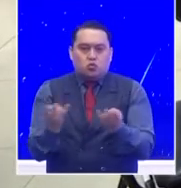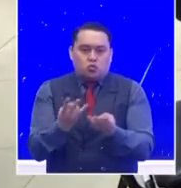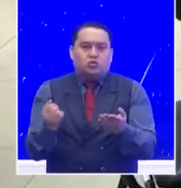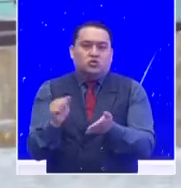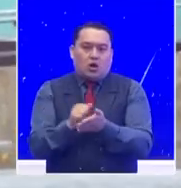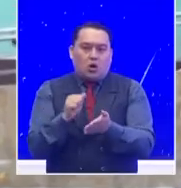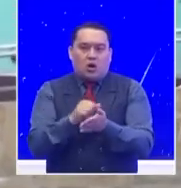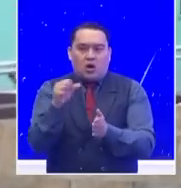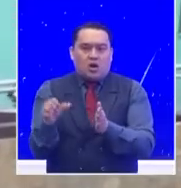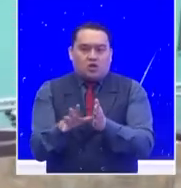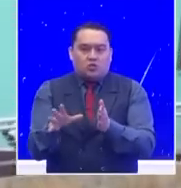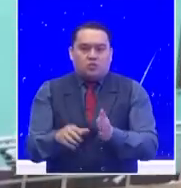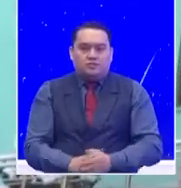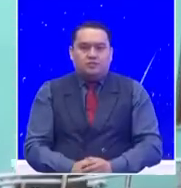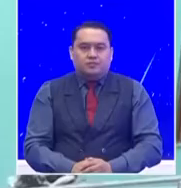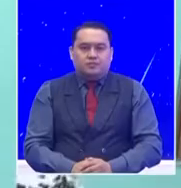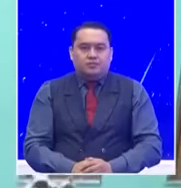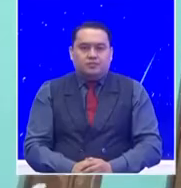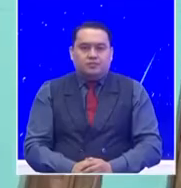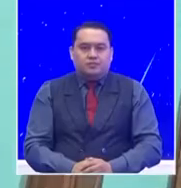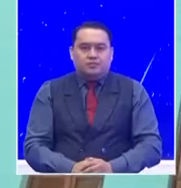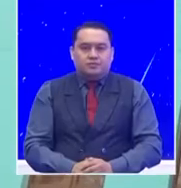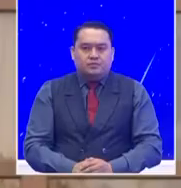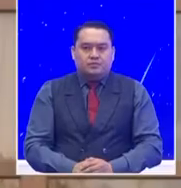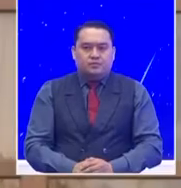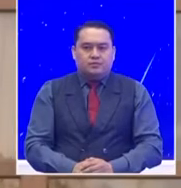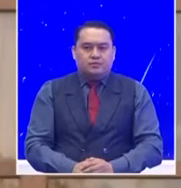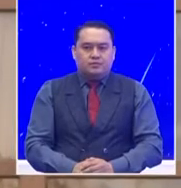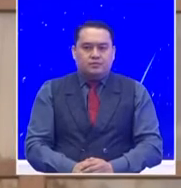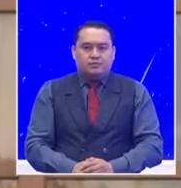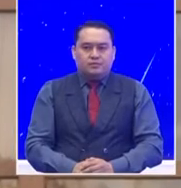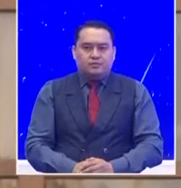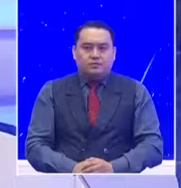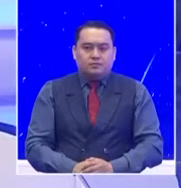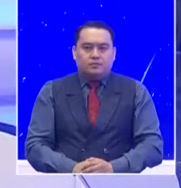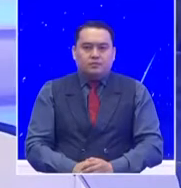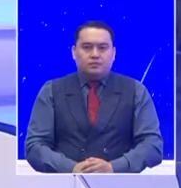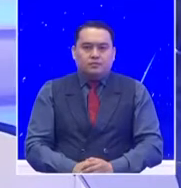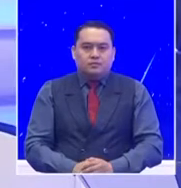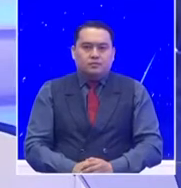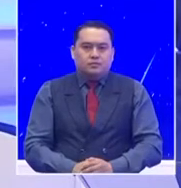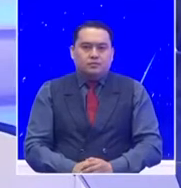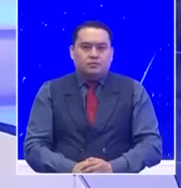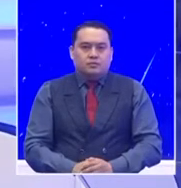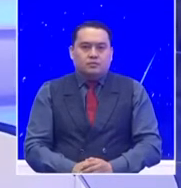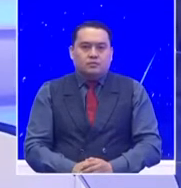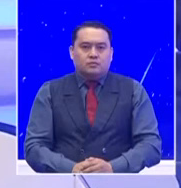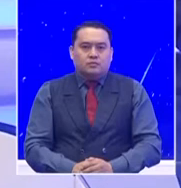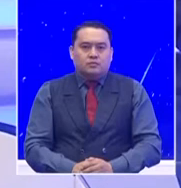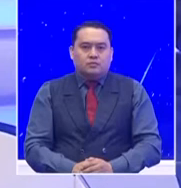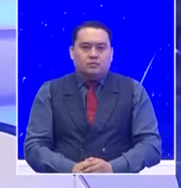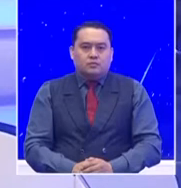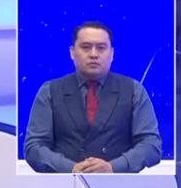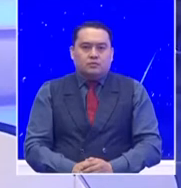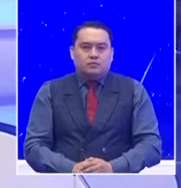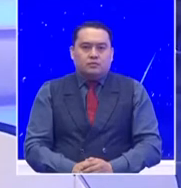через портал электронного правительства. Евгения Присяжная, Нуржан Муканов, телеканал ЖТСУ. Как совместить материнство